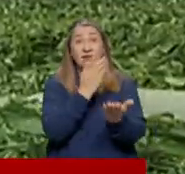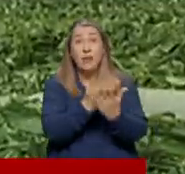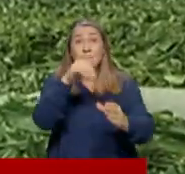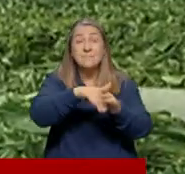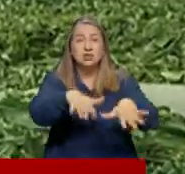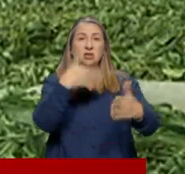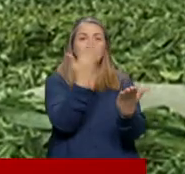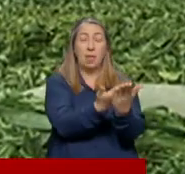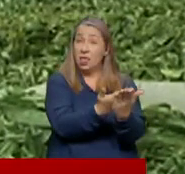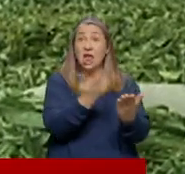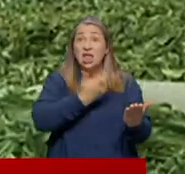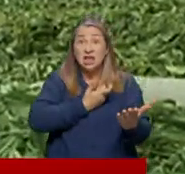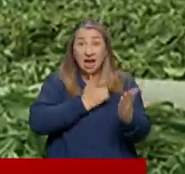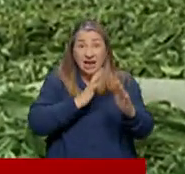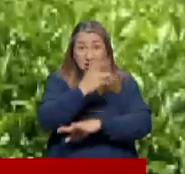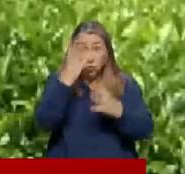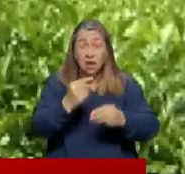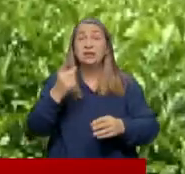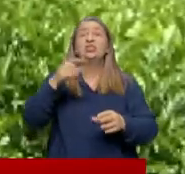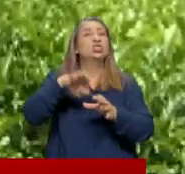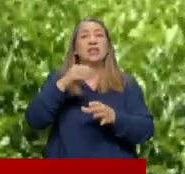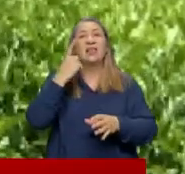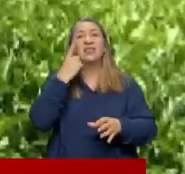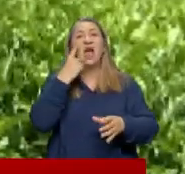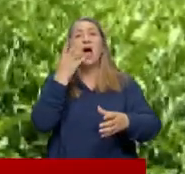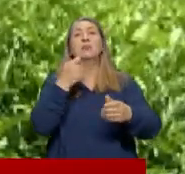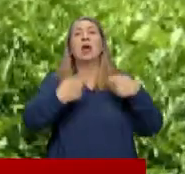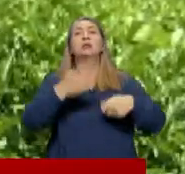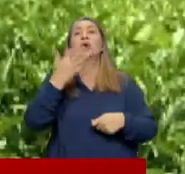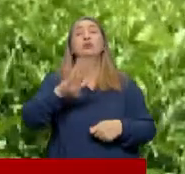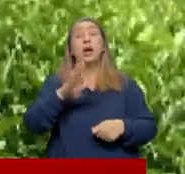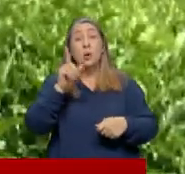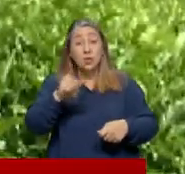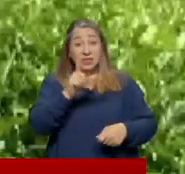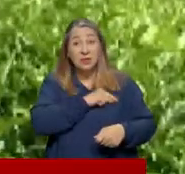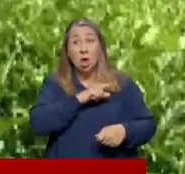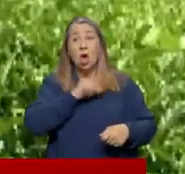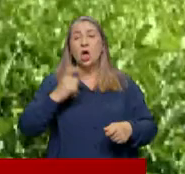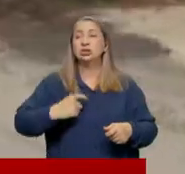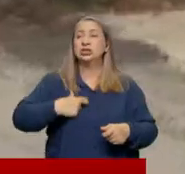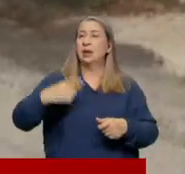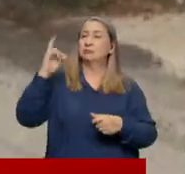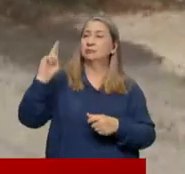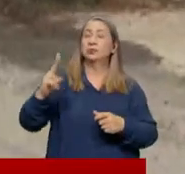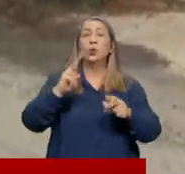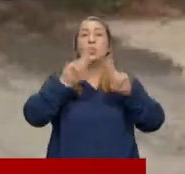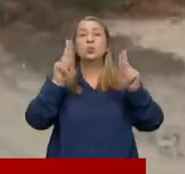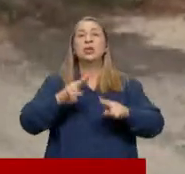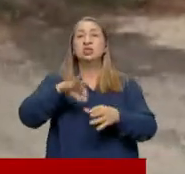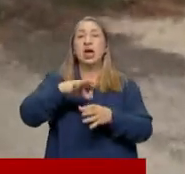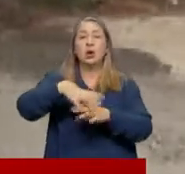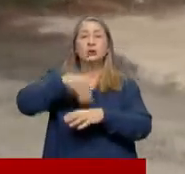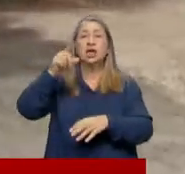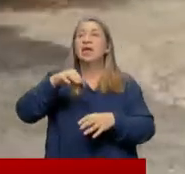teklifi Meclis'e sunuldu yasalaşırsa çay da devletin alım garantisi olmayacak temsilcilerine özel sektörün oluşturduğu ulusal çay